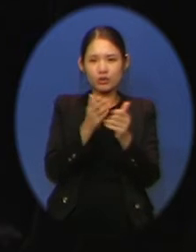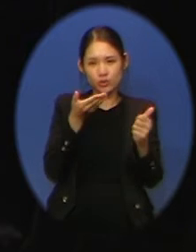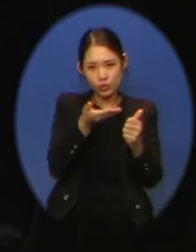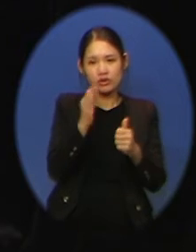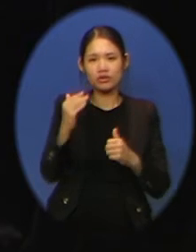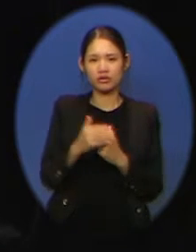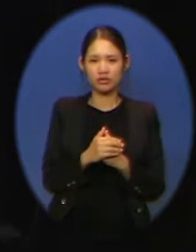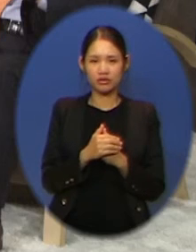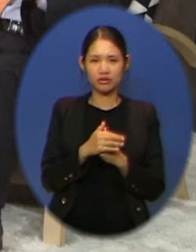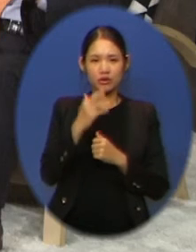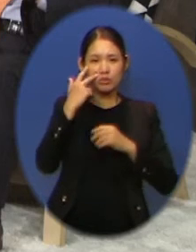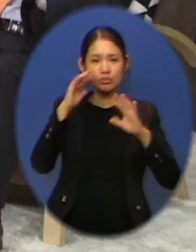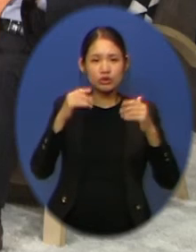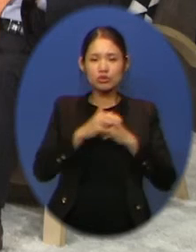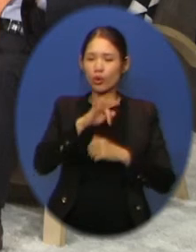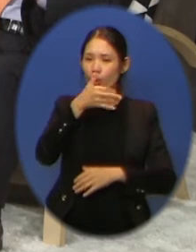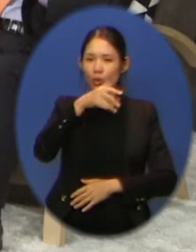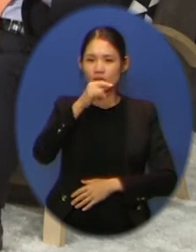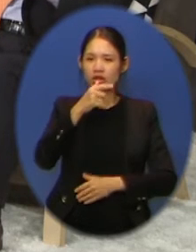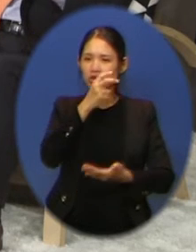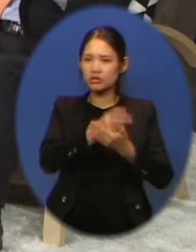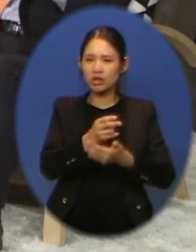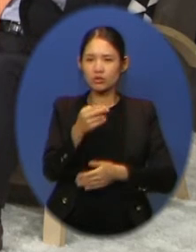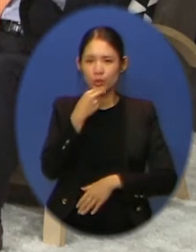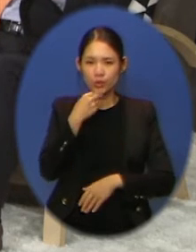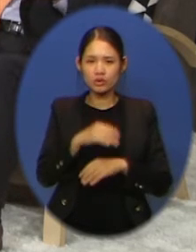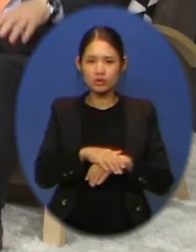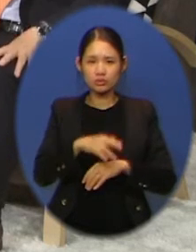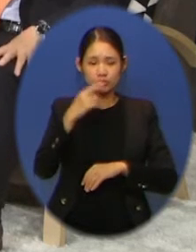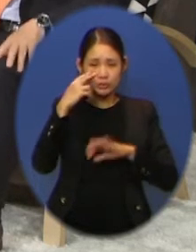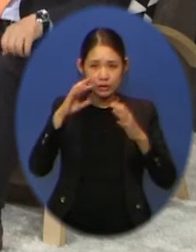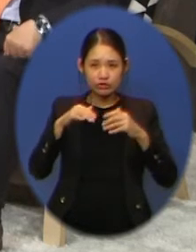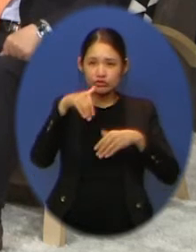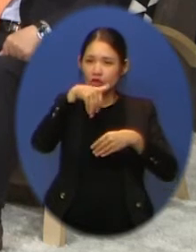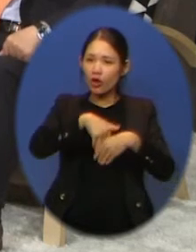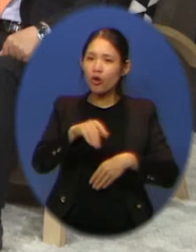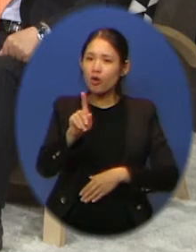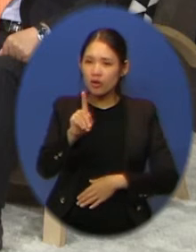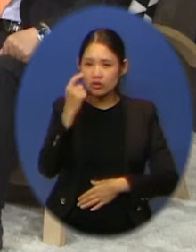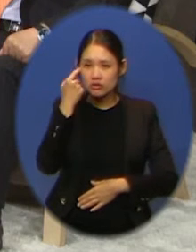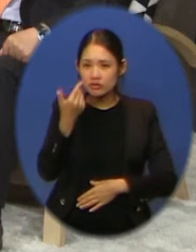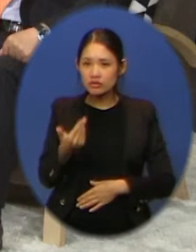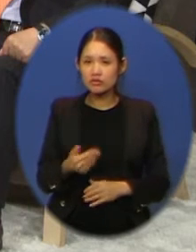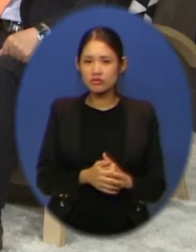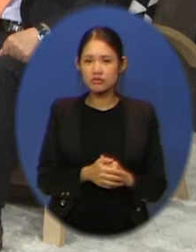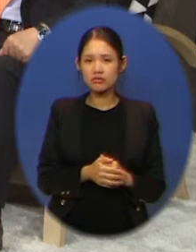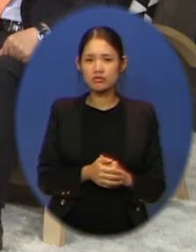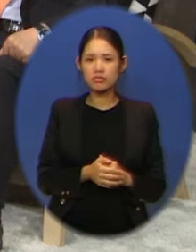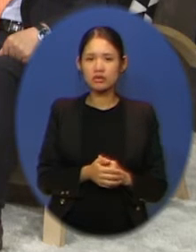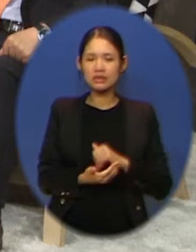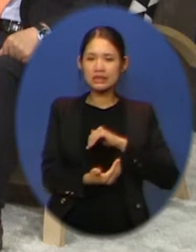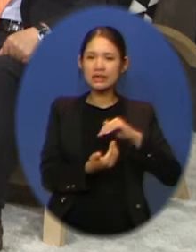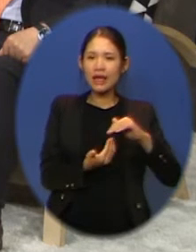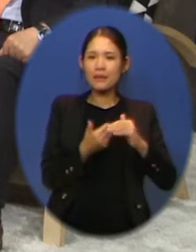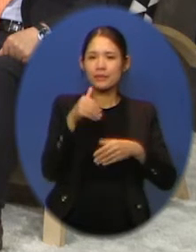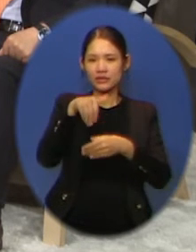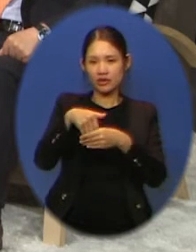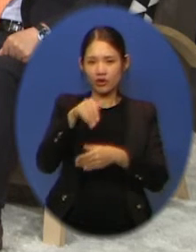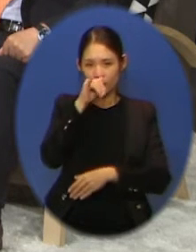공천권, 공천제도가 없죠? 싹 없죠. 예. 그럼 미국은 어떻게 하나요, 그러면? 미국은 이제 예비선거가 있지